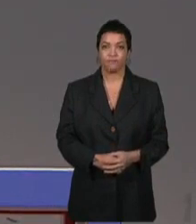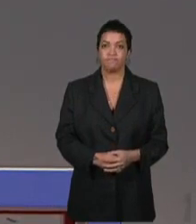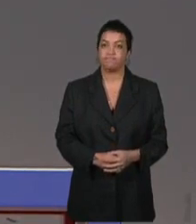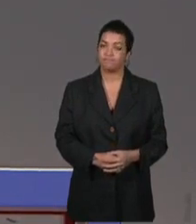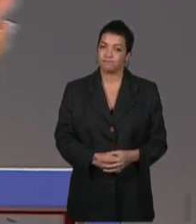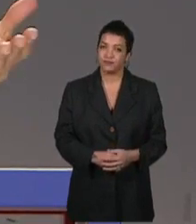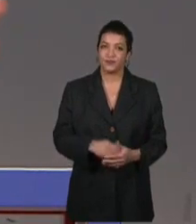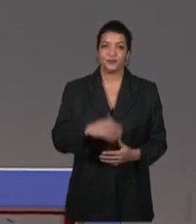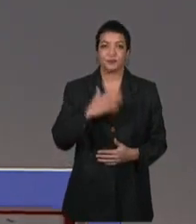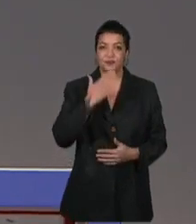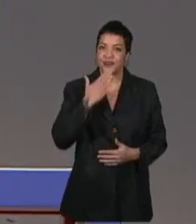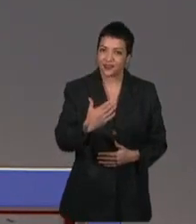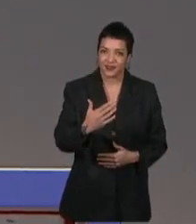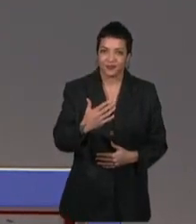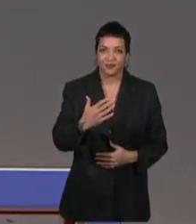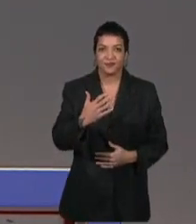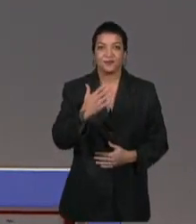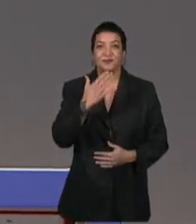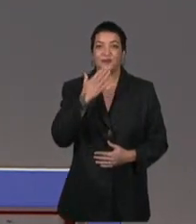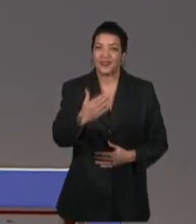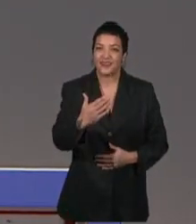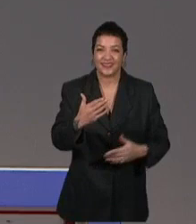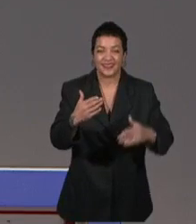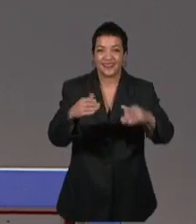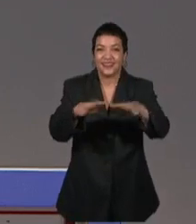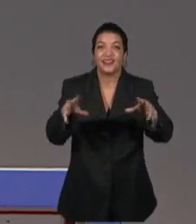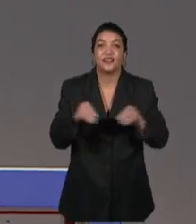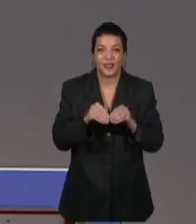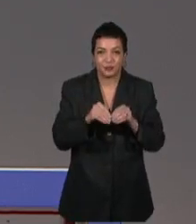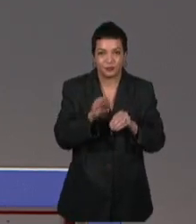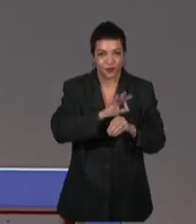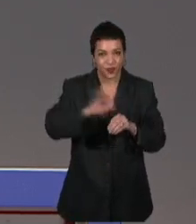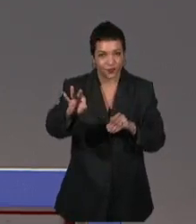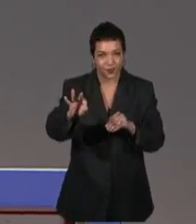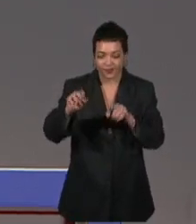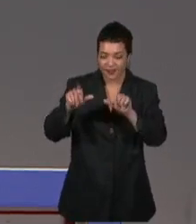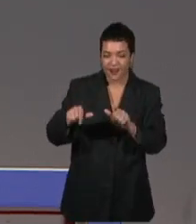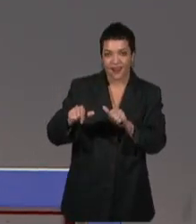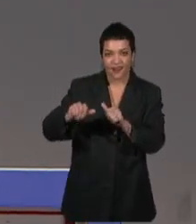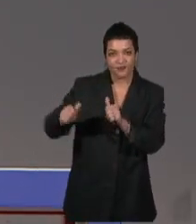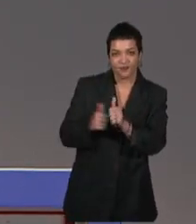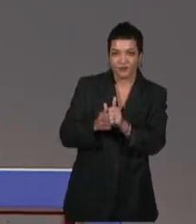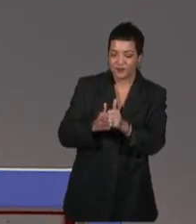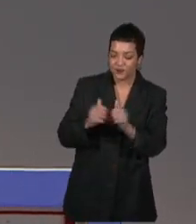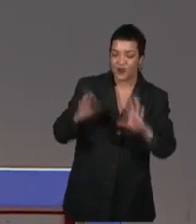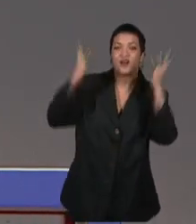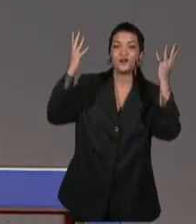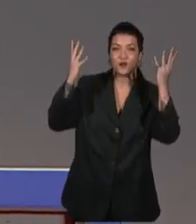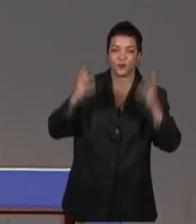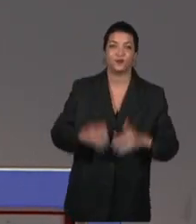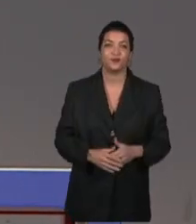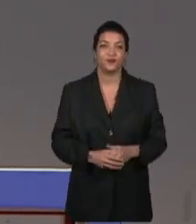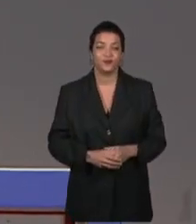Merci, merci à la magnifique équipe de France qui m'accompagne. Bravo à elle!